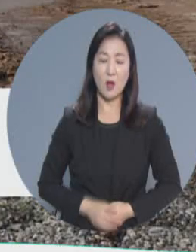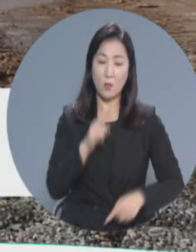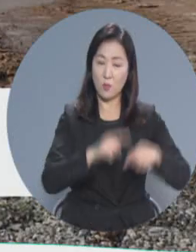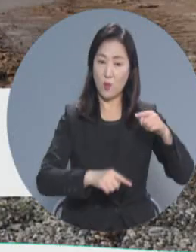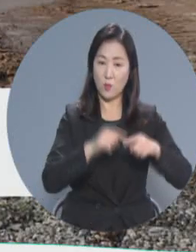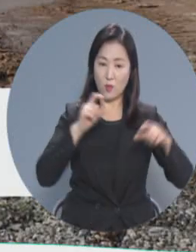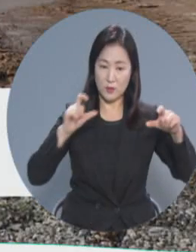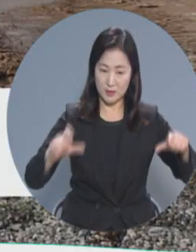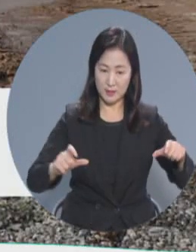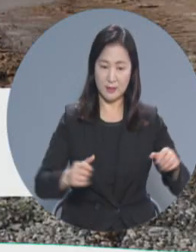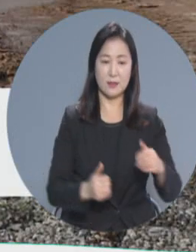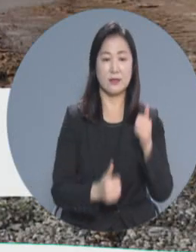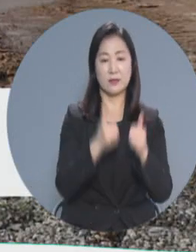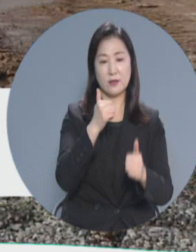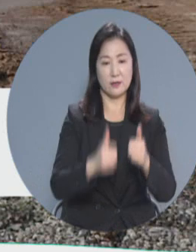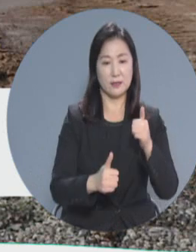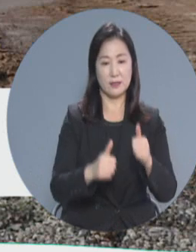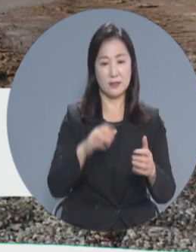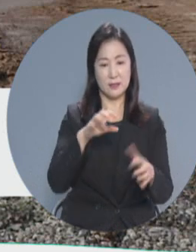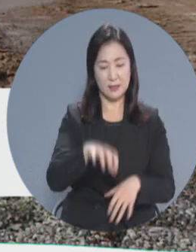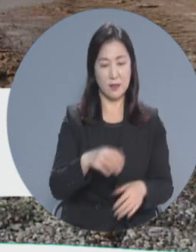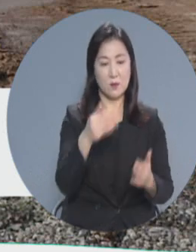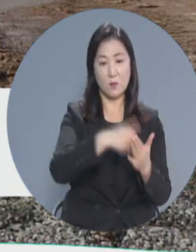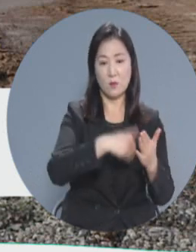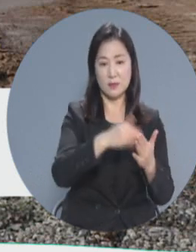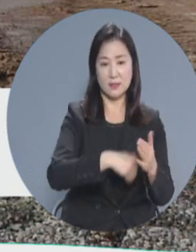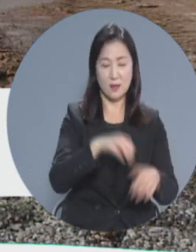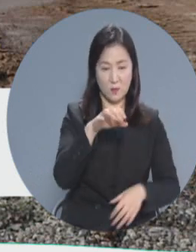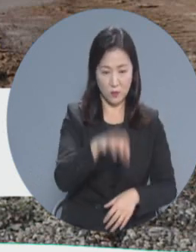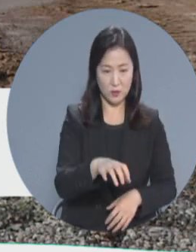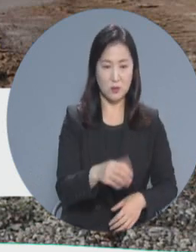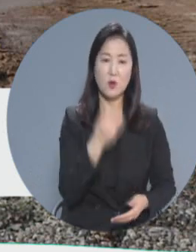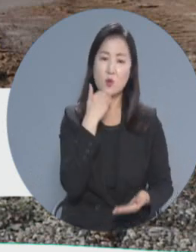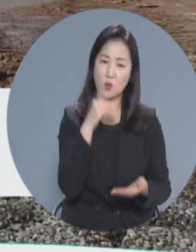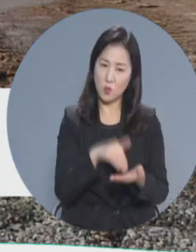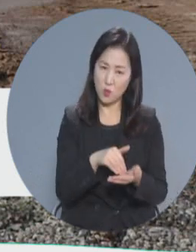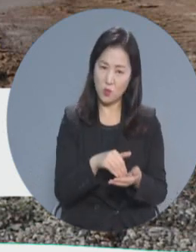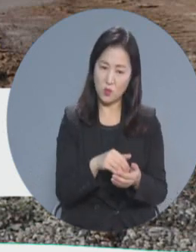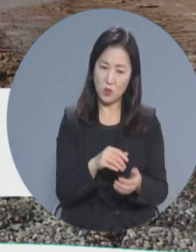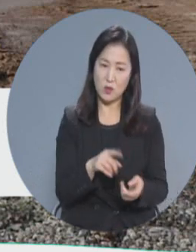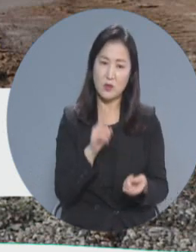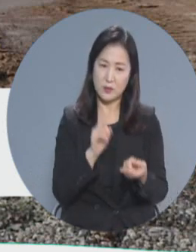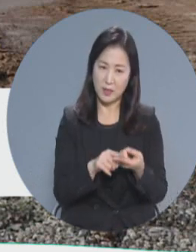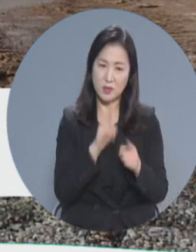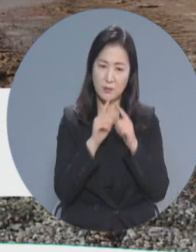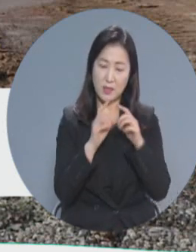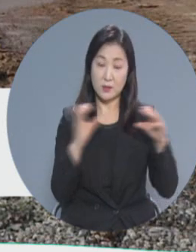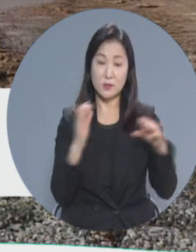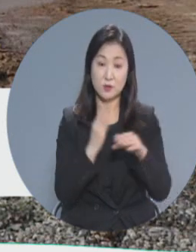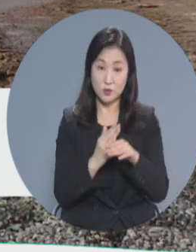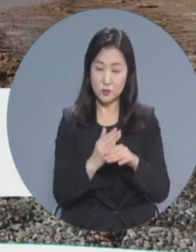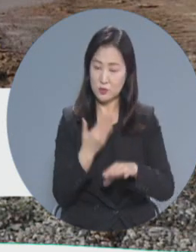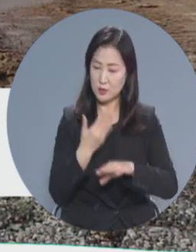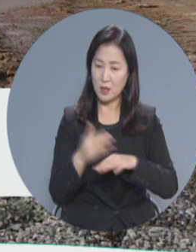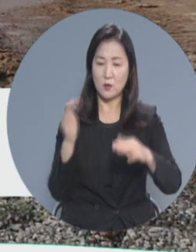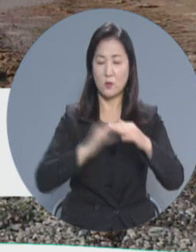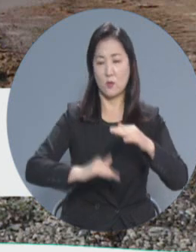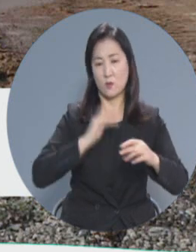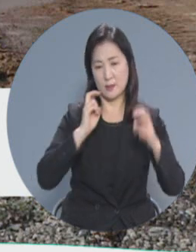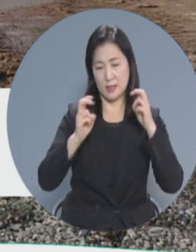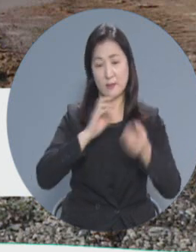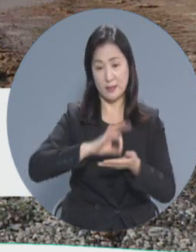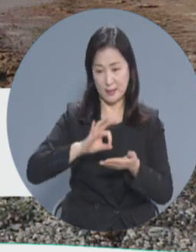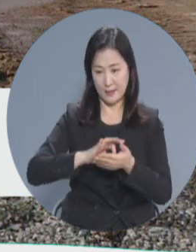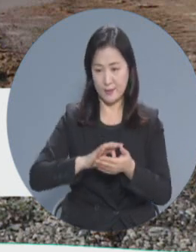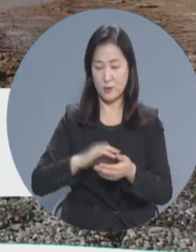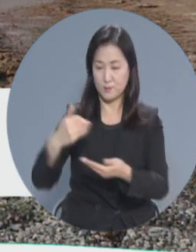목포시 종합경기장 공사 현장에서 나온 토석이 또 말썽입니다. 우선 목포시는 다른 공공사업에 쓰겠다는